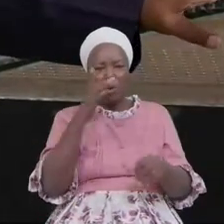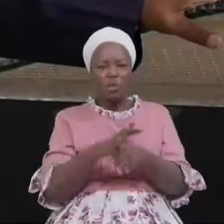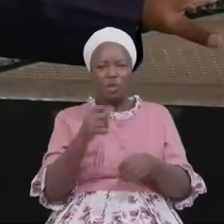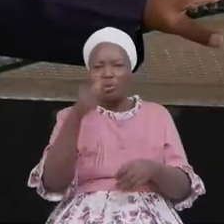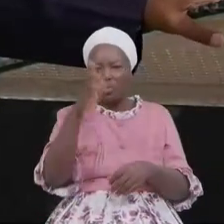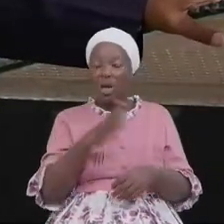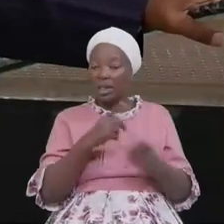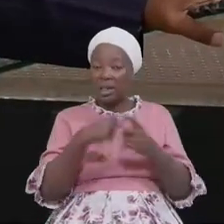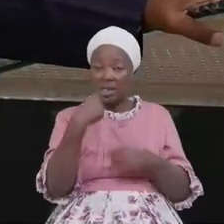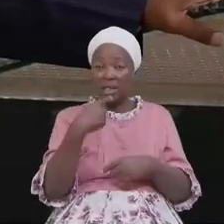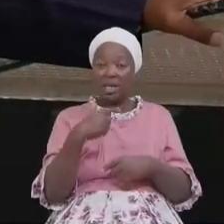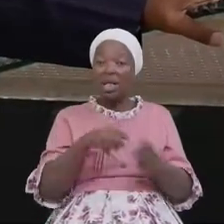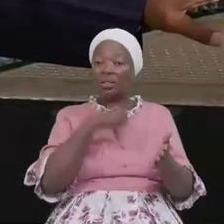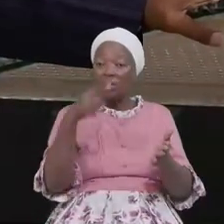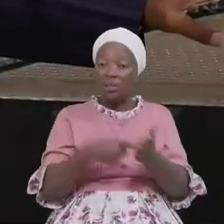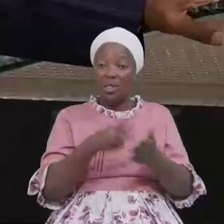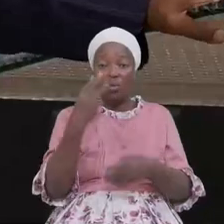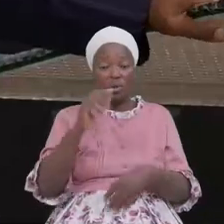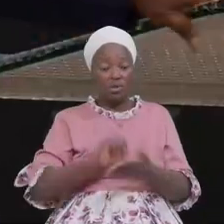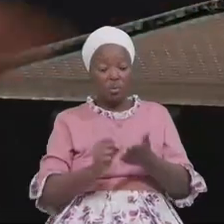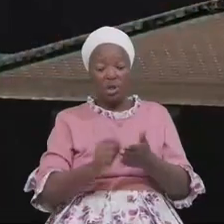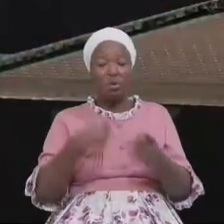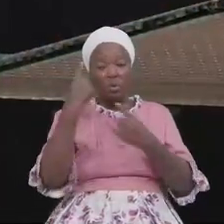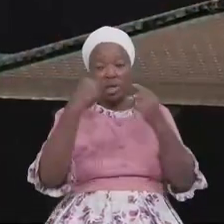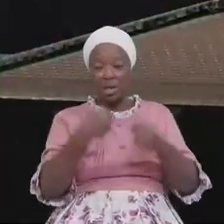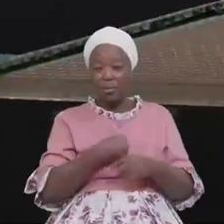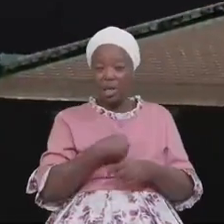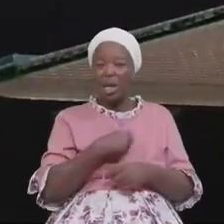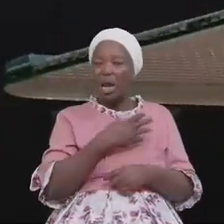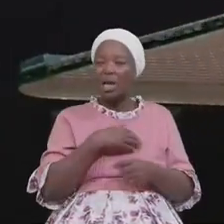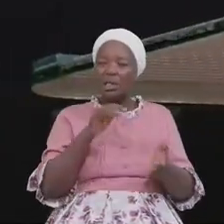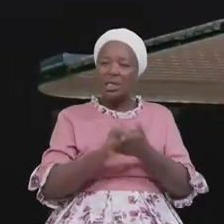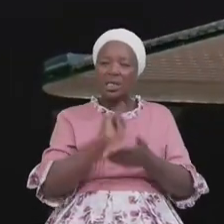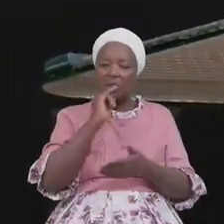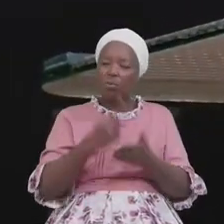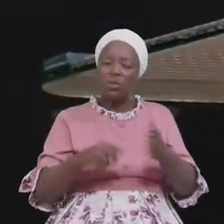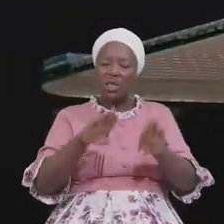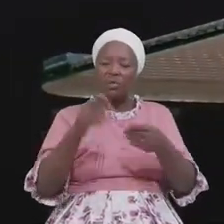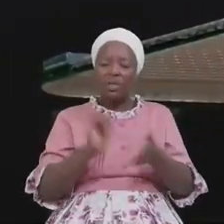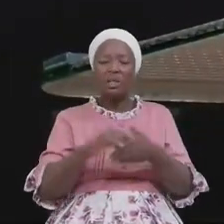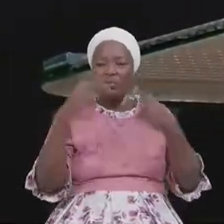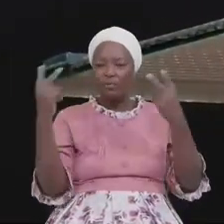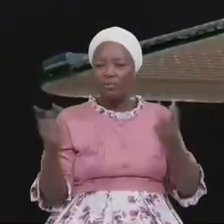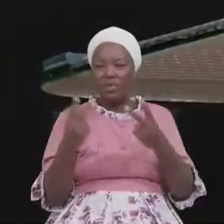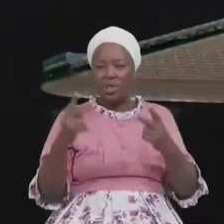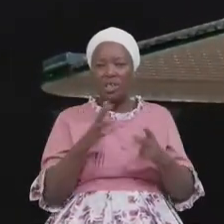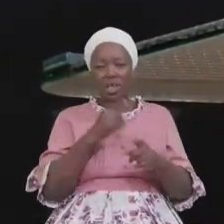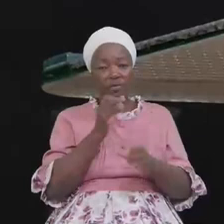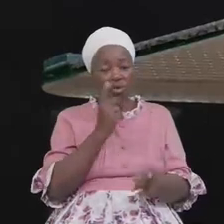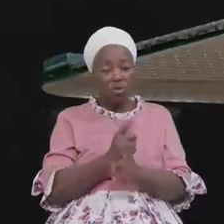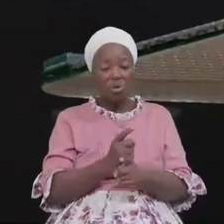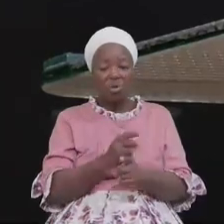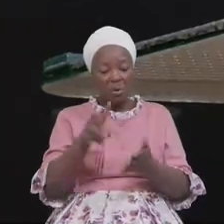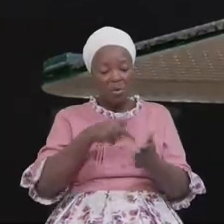ont dit, ceci est écrit me concernant. C'est ça qui nous donne la victoire. Si tu lis comme